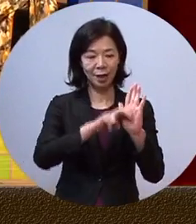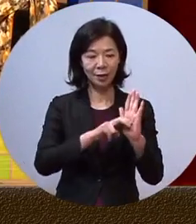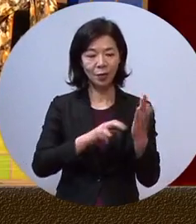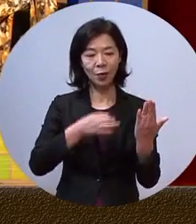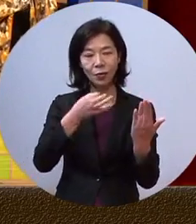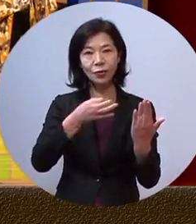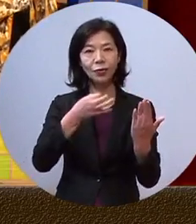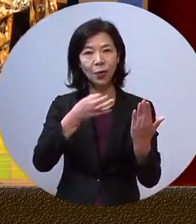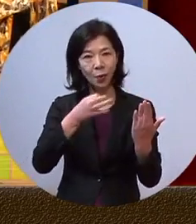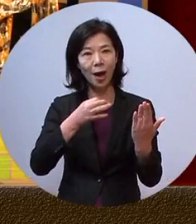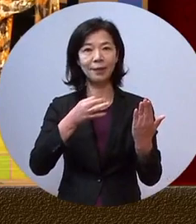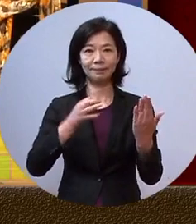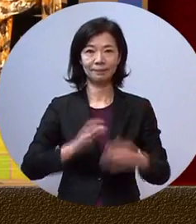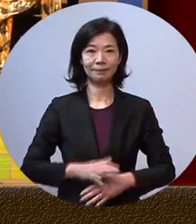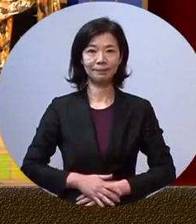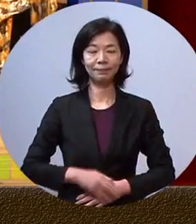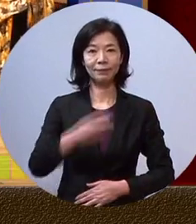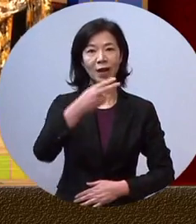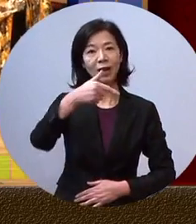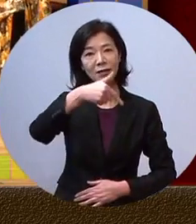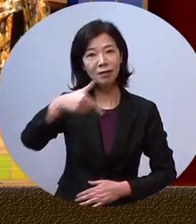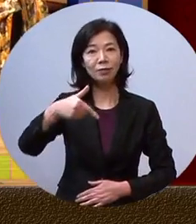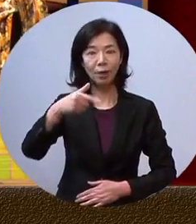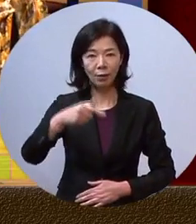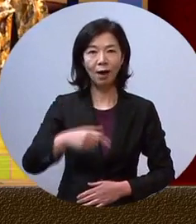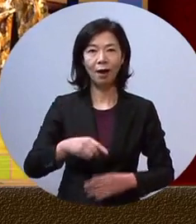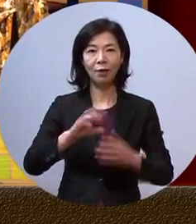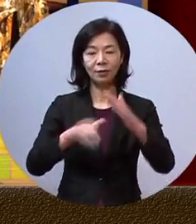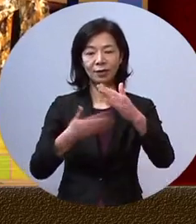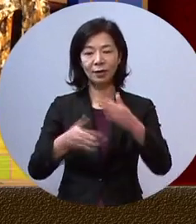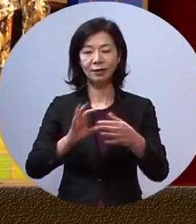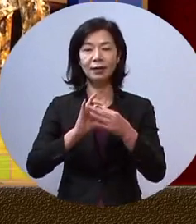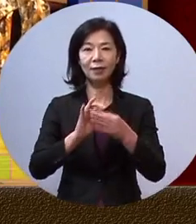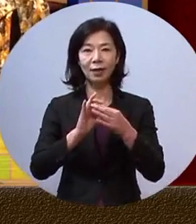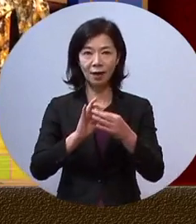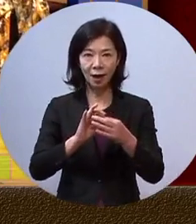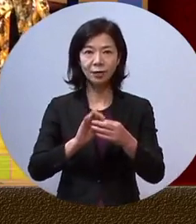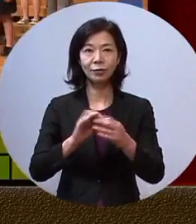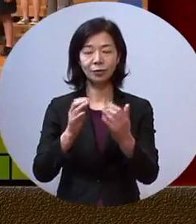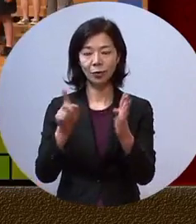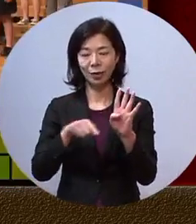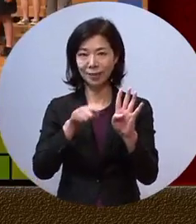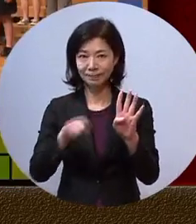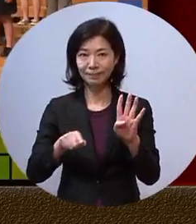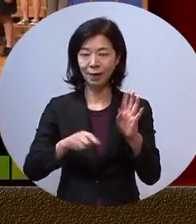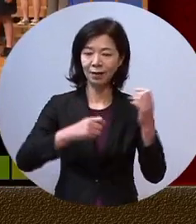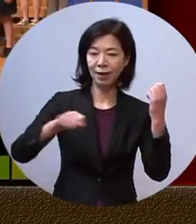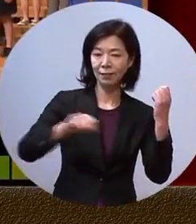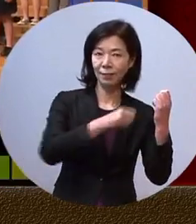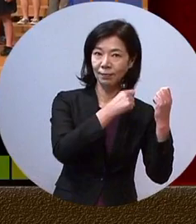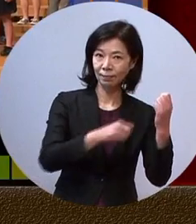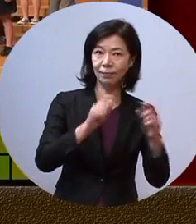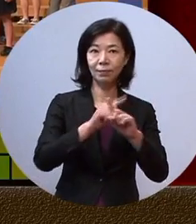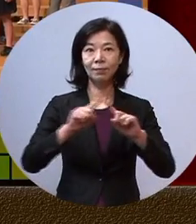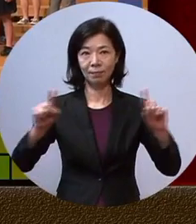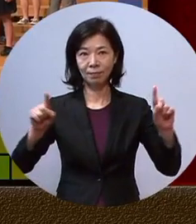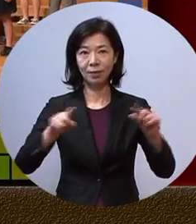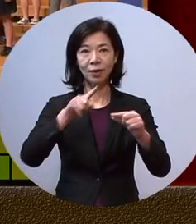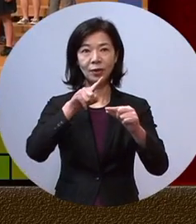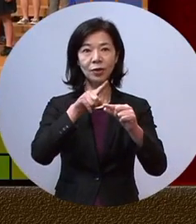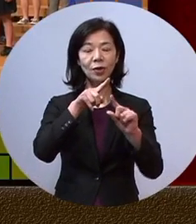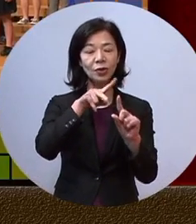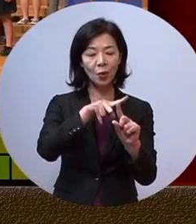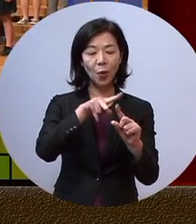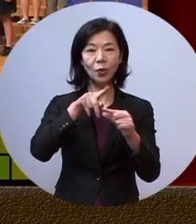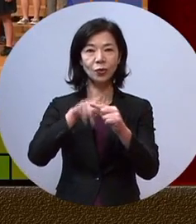式典の第2部では藤沢にゆかりのある弦楽四重奏者の演奏や地域の小中学生による合唱